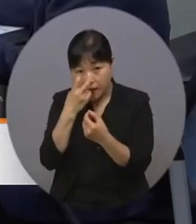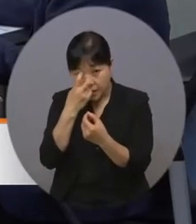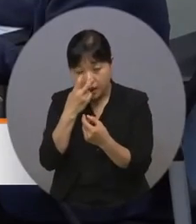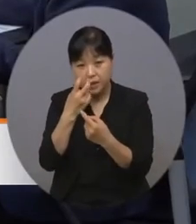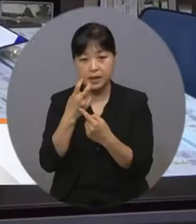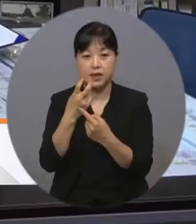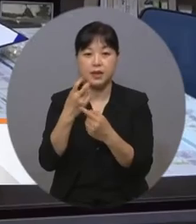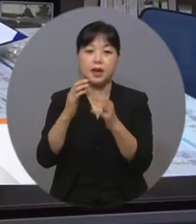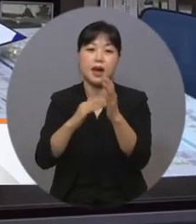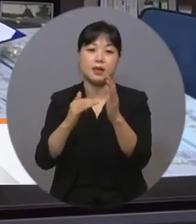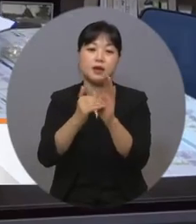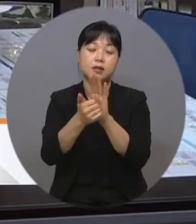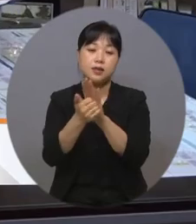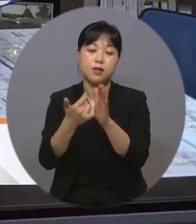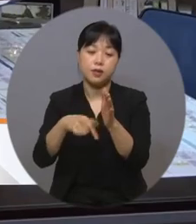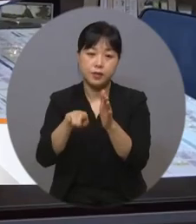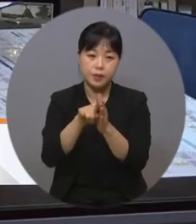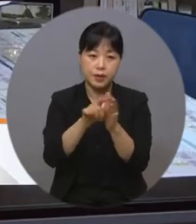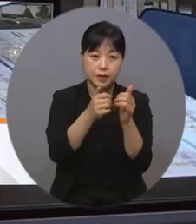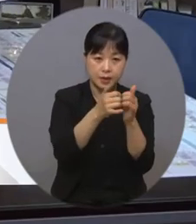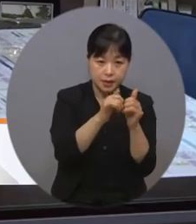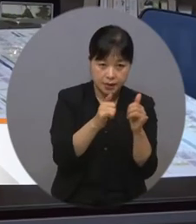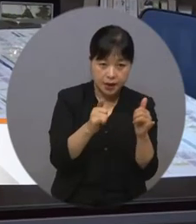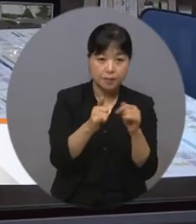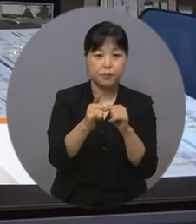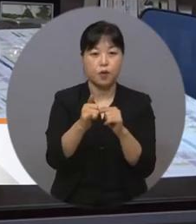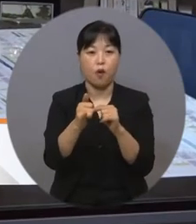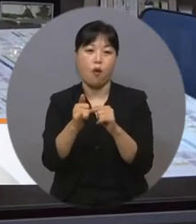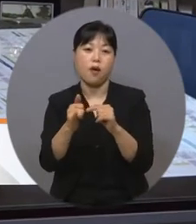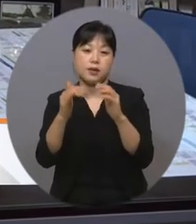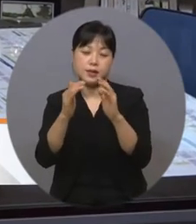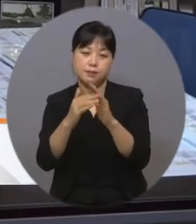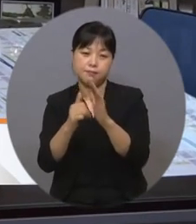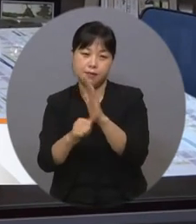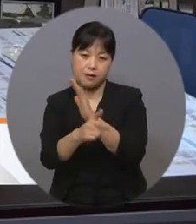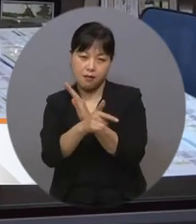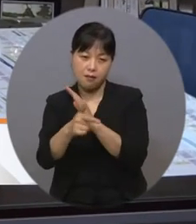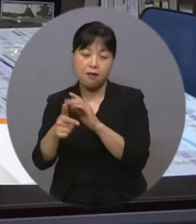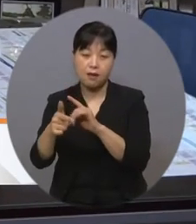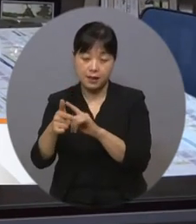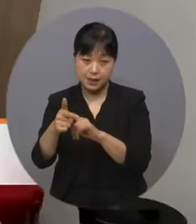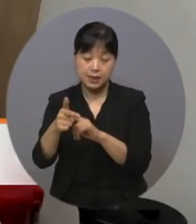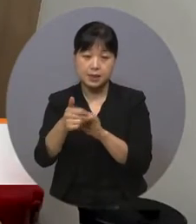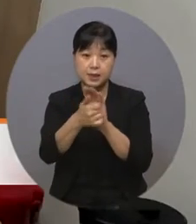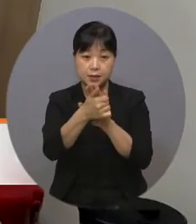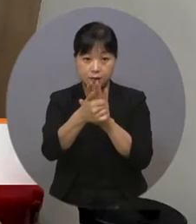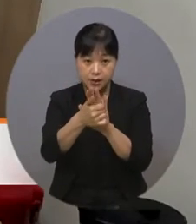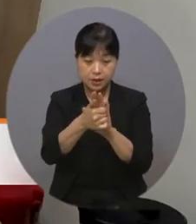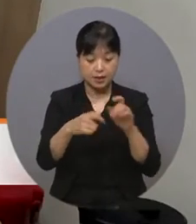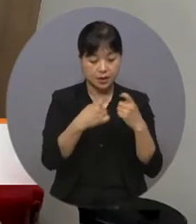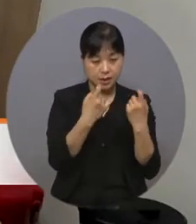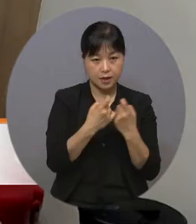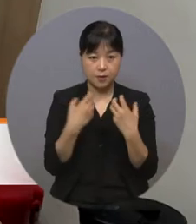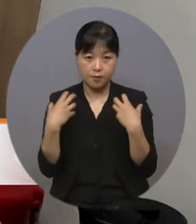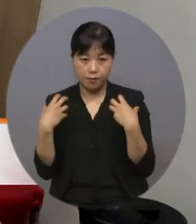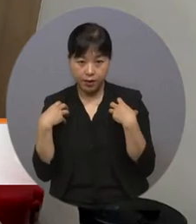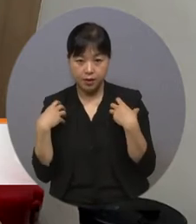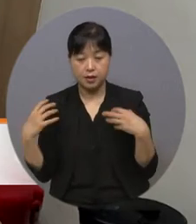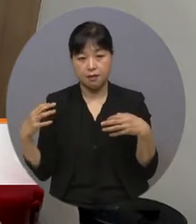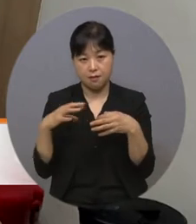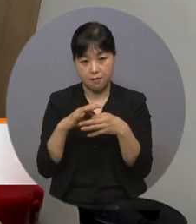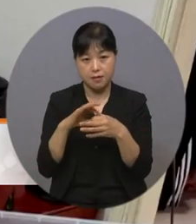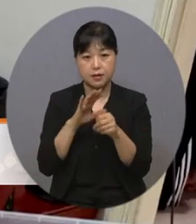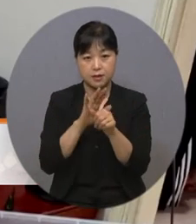위한 인적, 물적, 안정망 강화 목적이 민관 협력체계 구축으로 생활방역 등